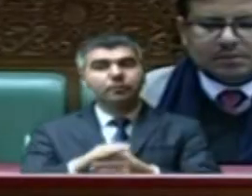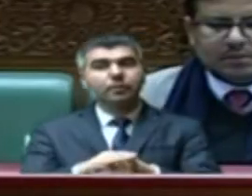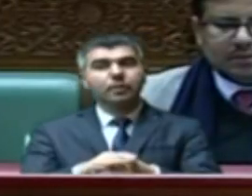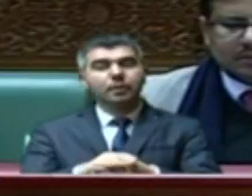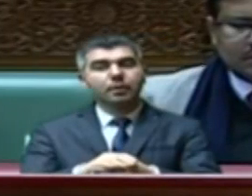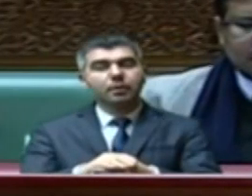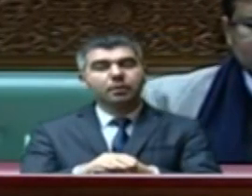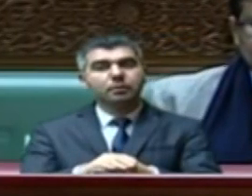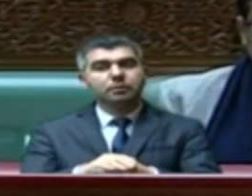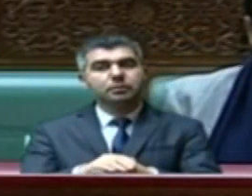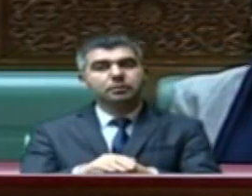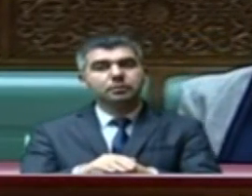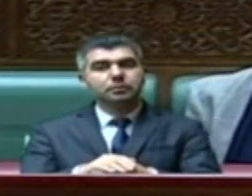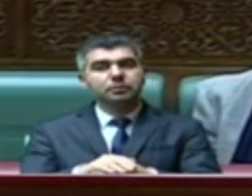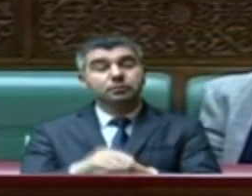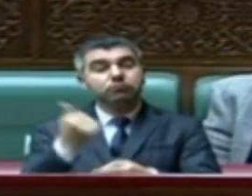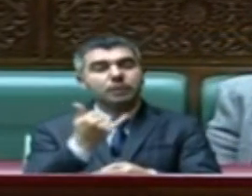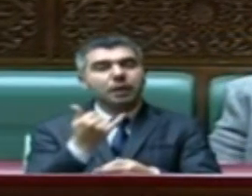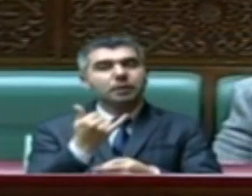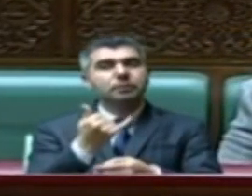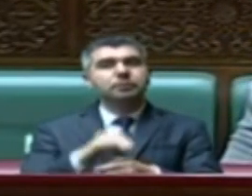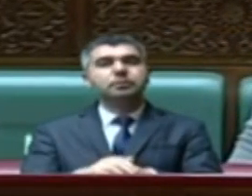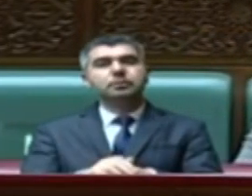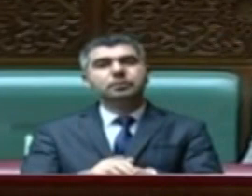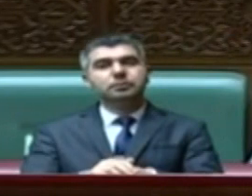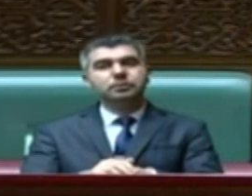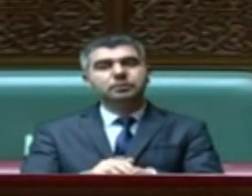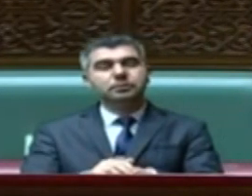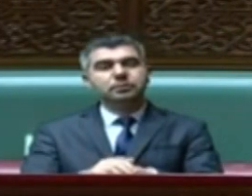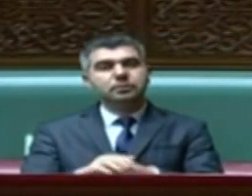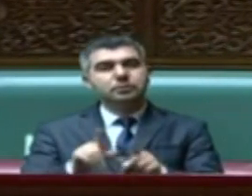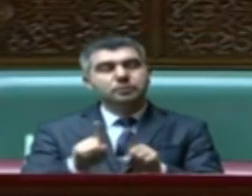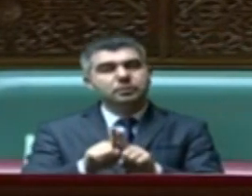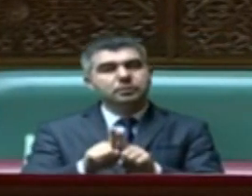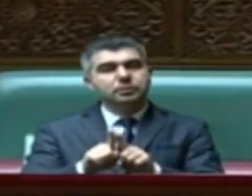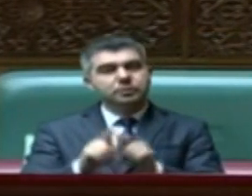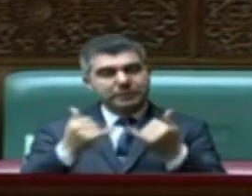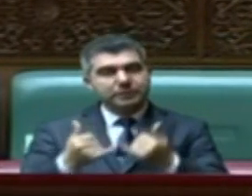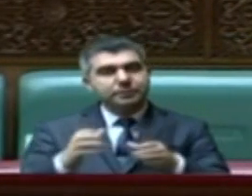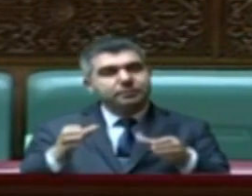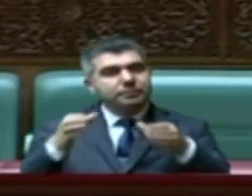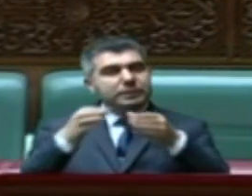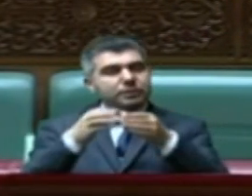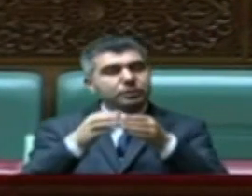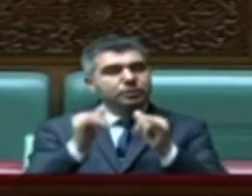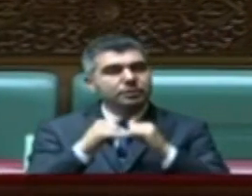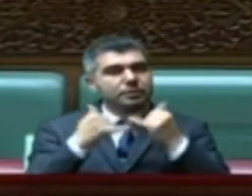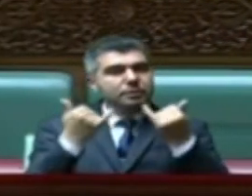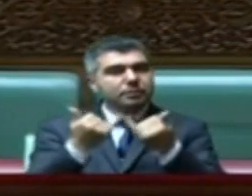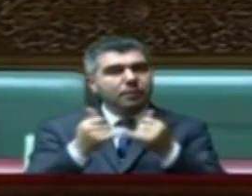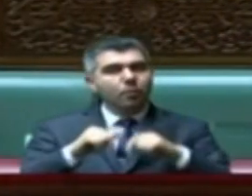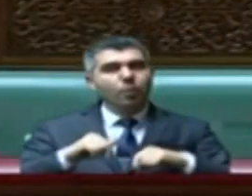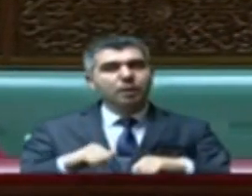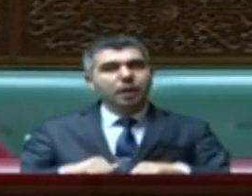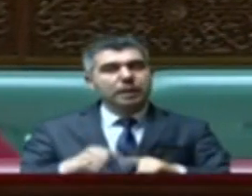من الإشارة إلى الخلية اللي أصبحت اليوم خلية مؤسساتية داخل الوزارة